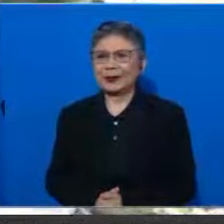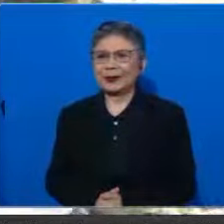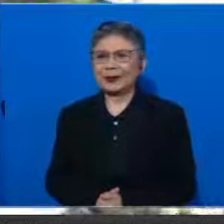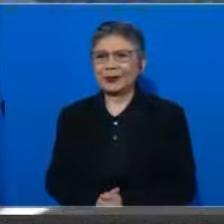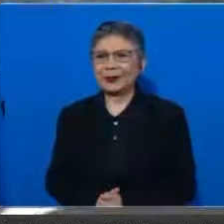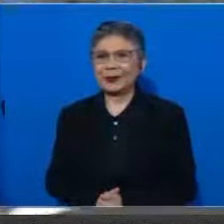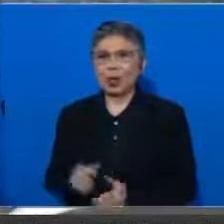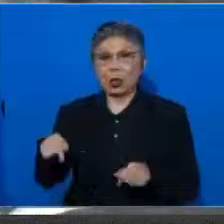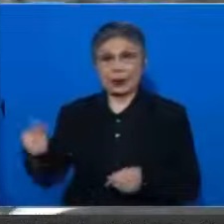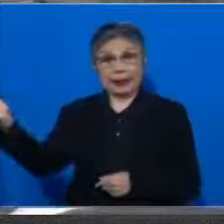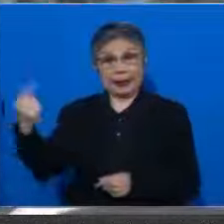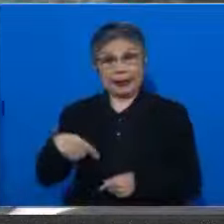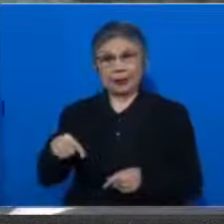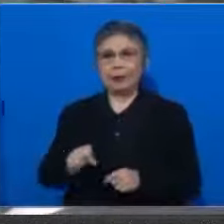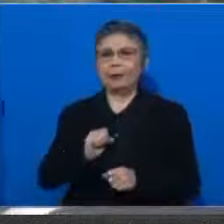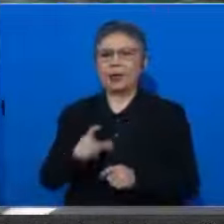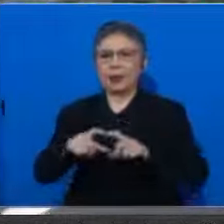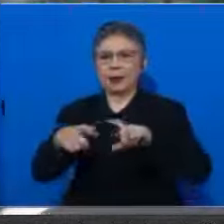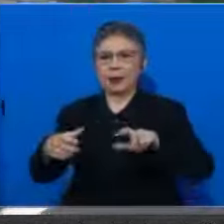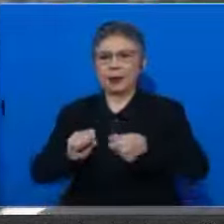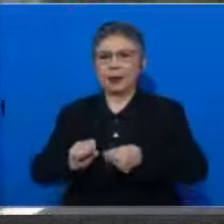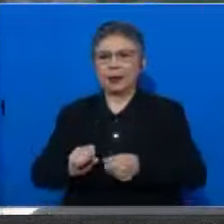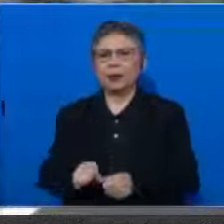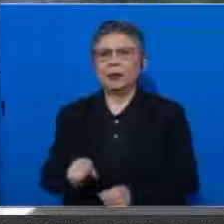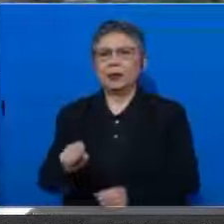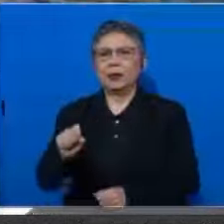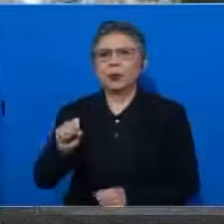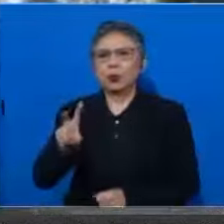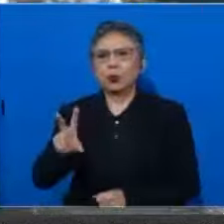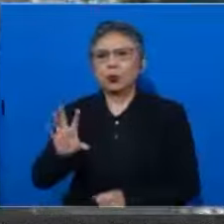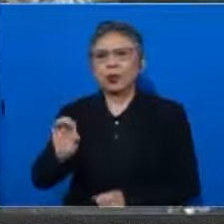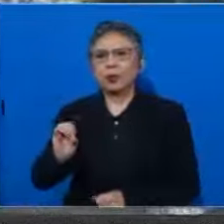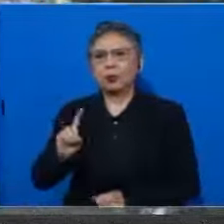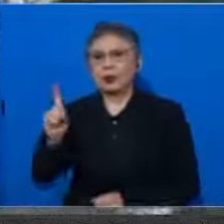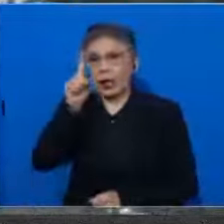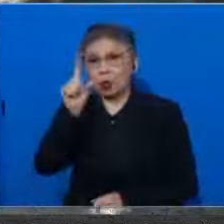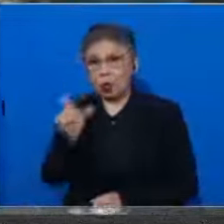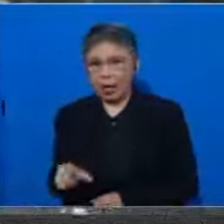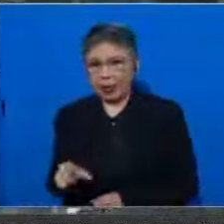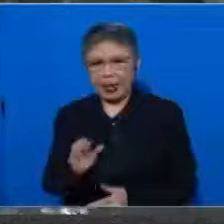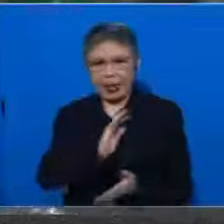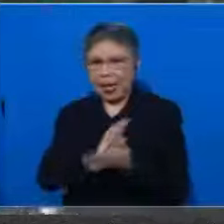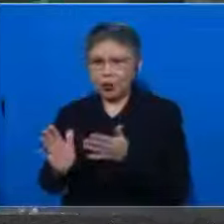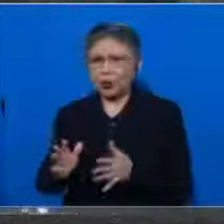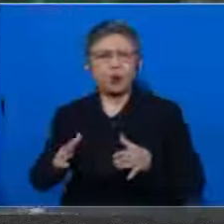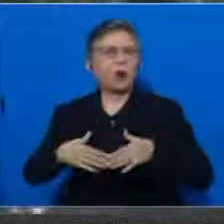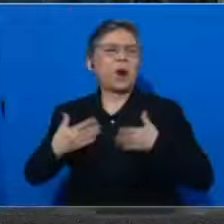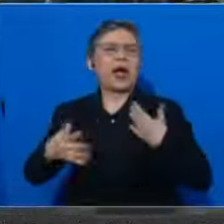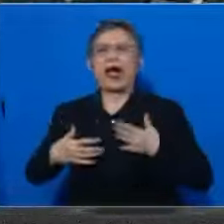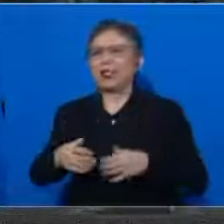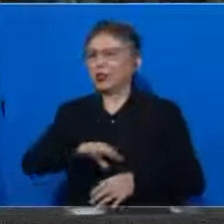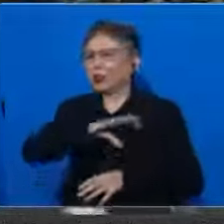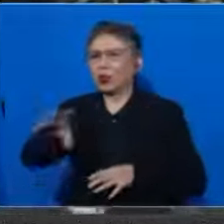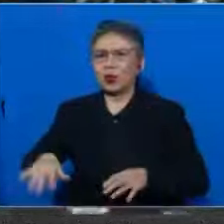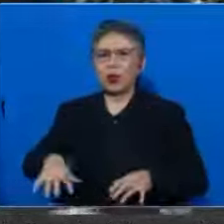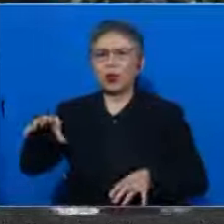Untuk berkunjung kemari, Anda cukup membayar tiket masuk sebesar Rp20.000 per orang dan langsung bisa puas menikmati